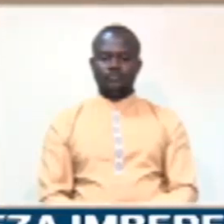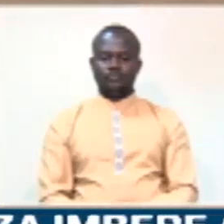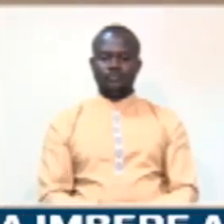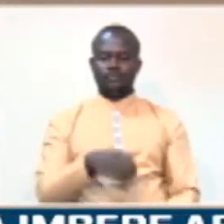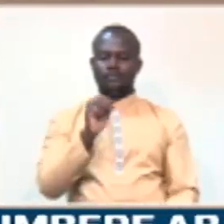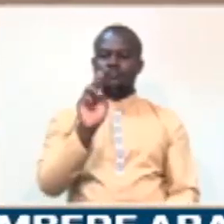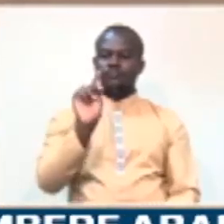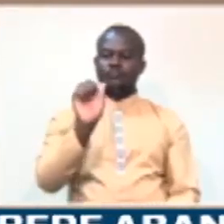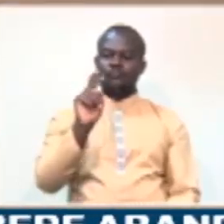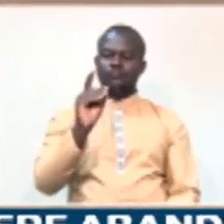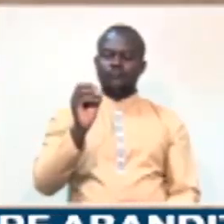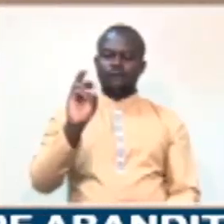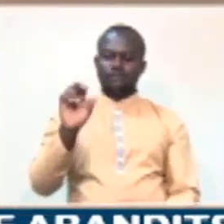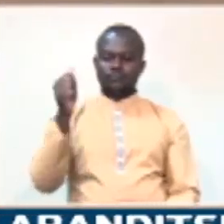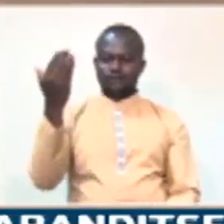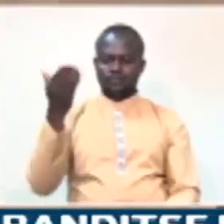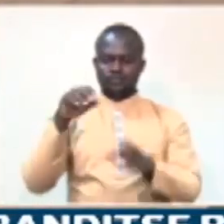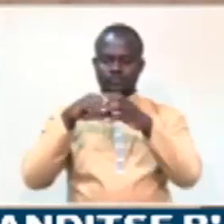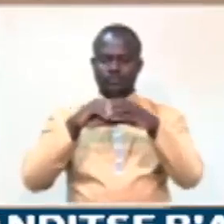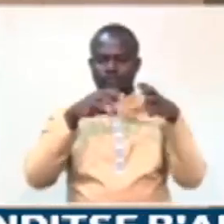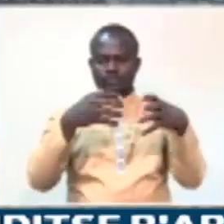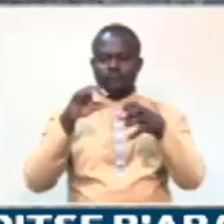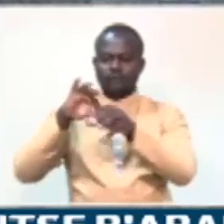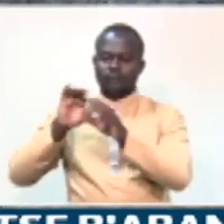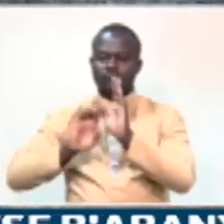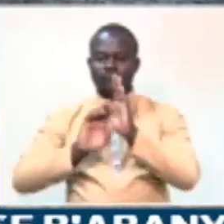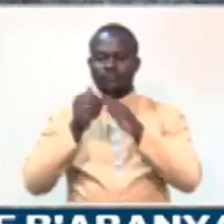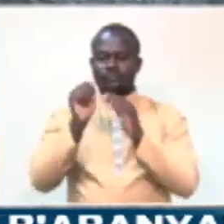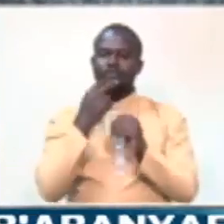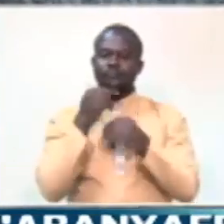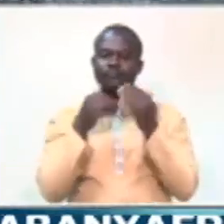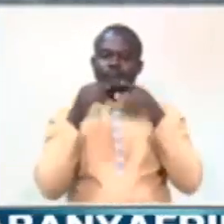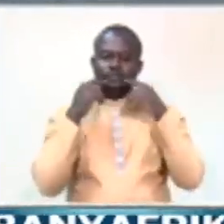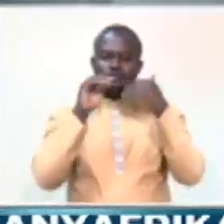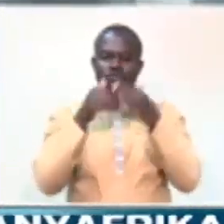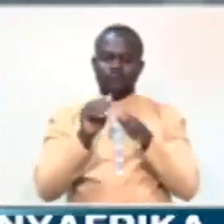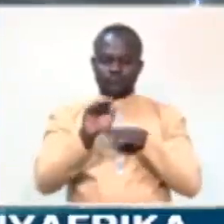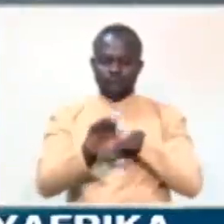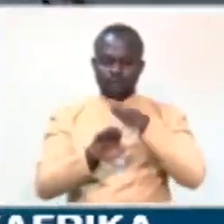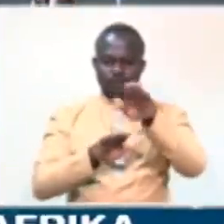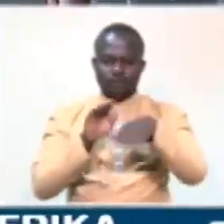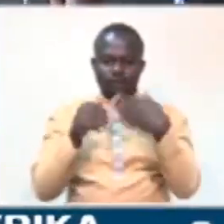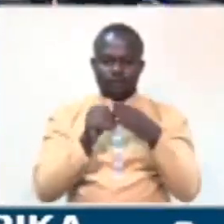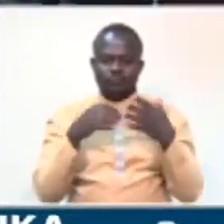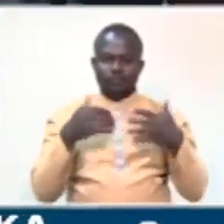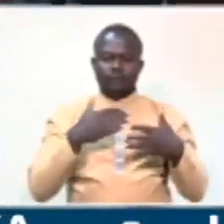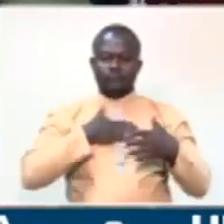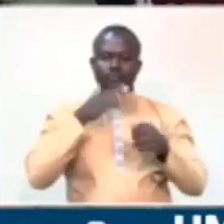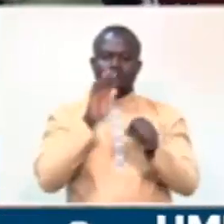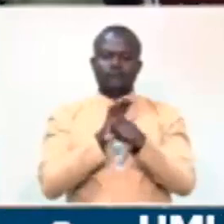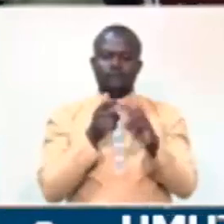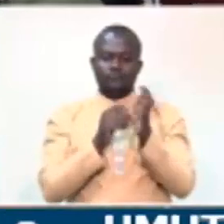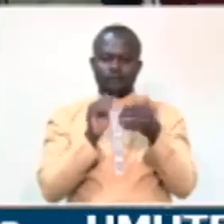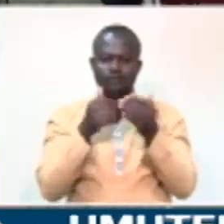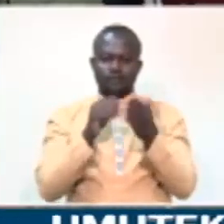Mukando Hamari Goretti na bagenzi be bari mu byiciro byatoye abahagarariye kuri wa kabiri bavuga ko intambwe ibi byiciro byateye ishimishije ariko ngo